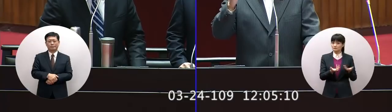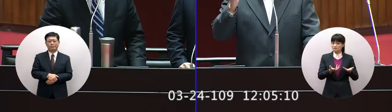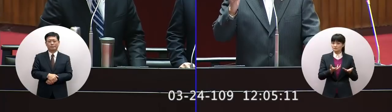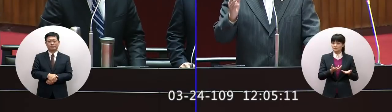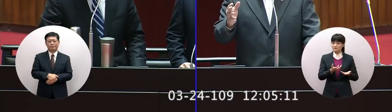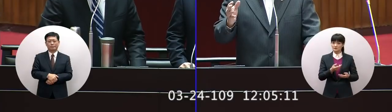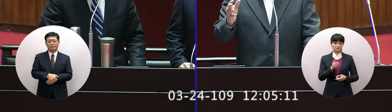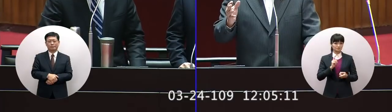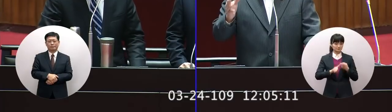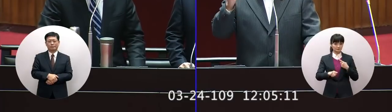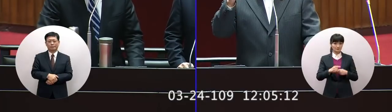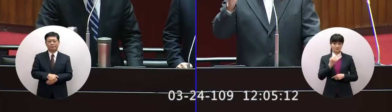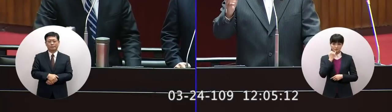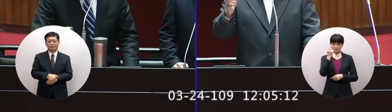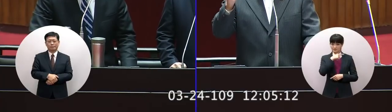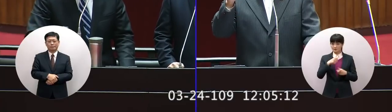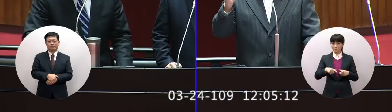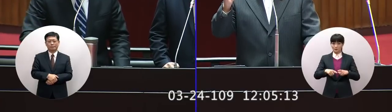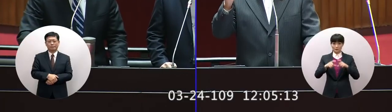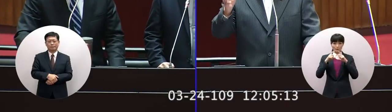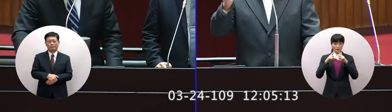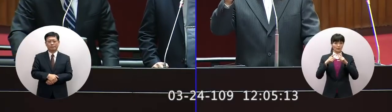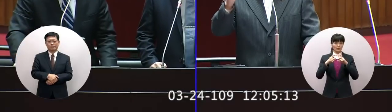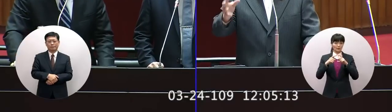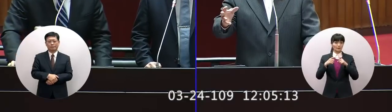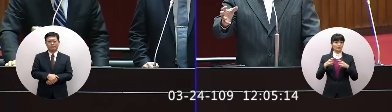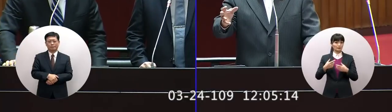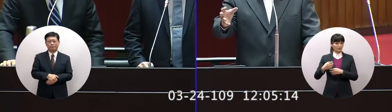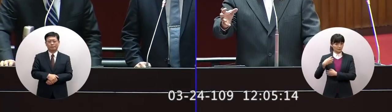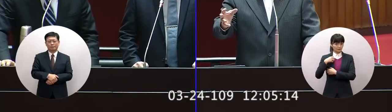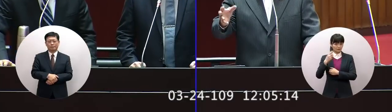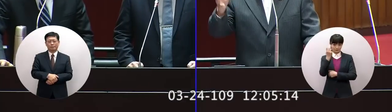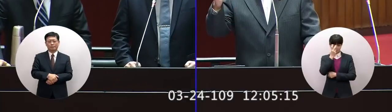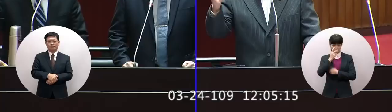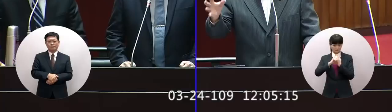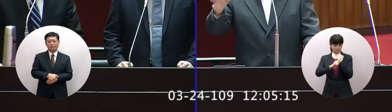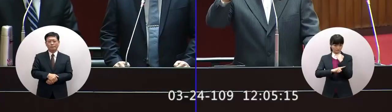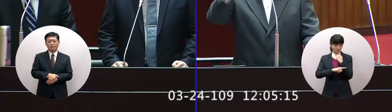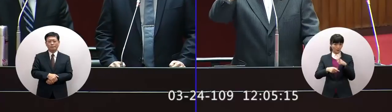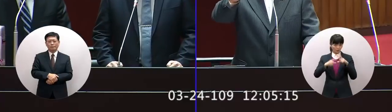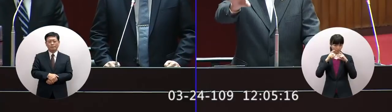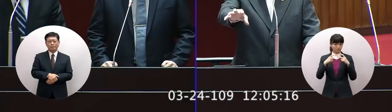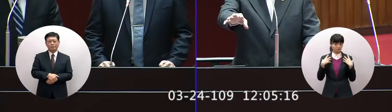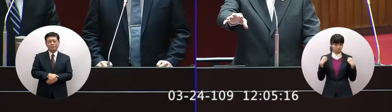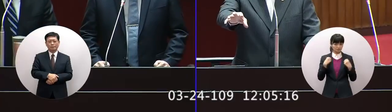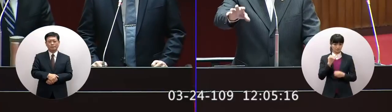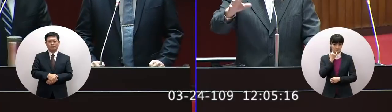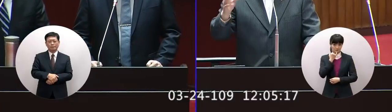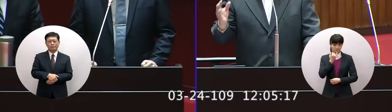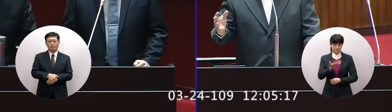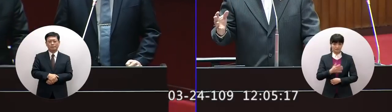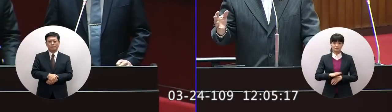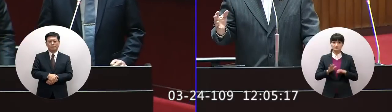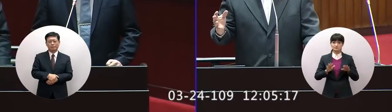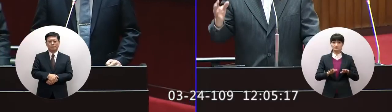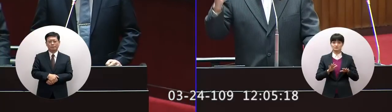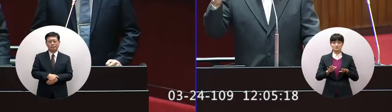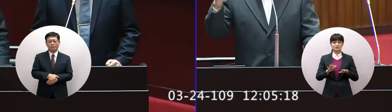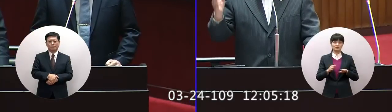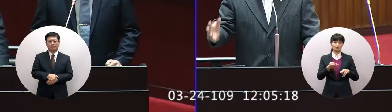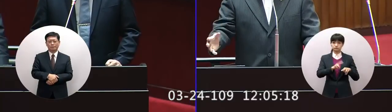复军审法，现在把军事法官他的营舍全部都等于空到那里，废在